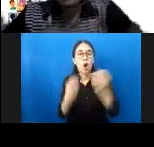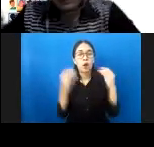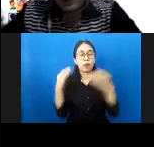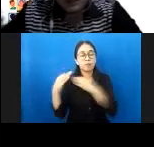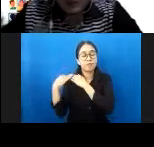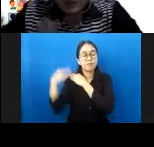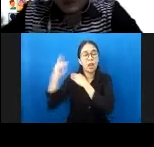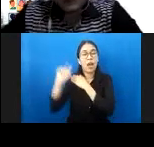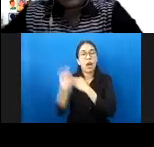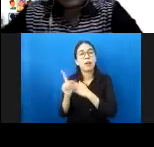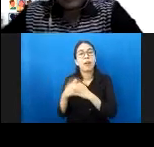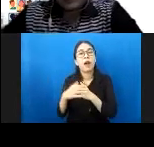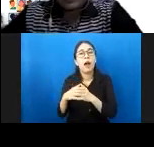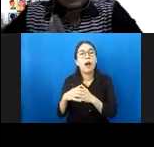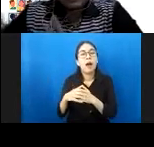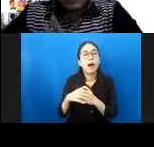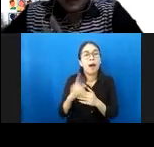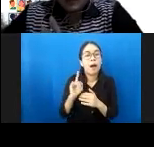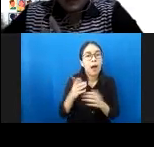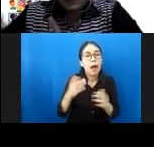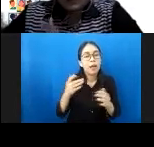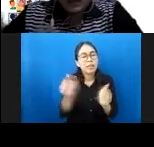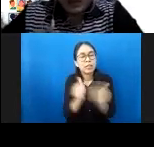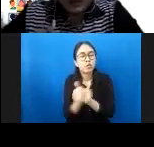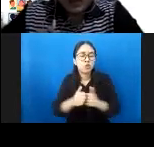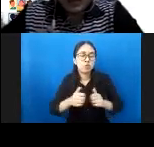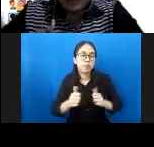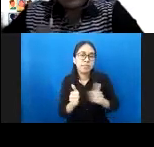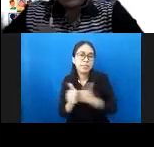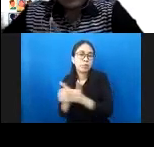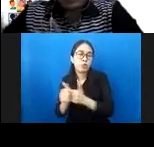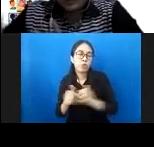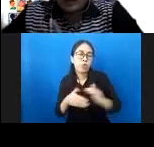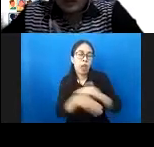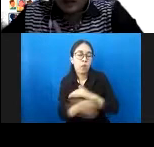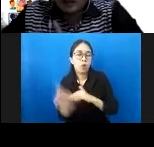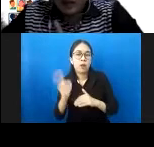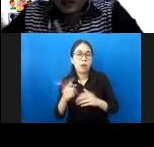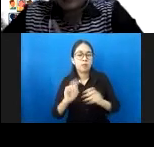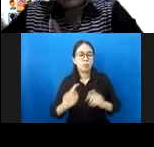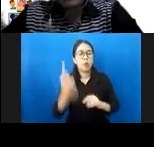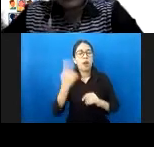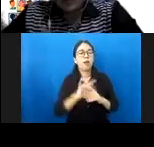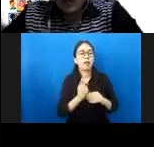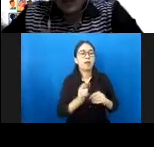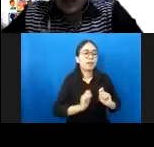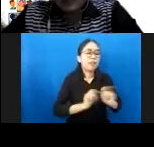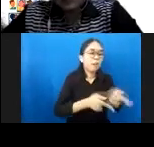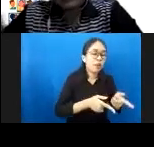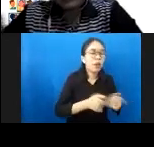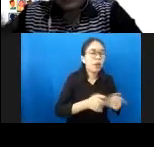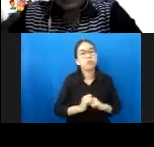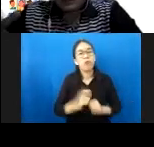yang ikut dalam alur. Mulai dari depannya, dari pendaftaran, kemudian dari obatnya, dari